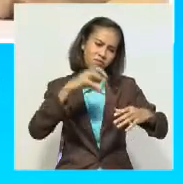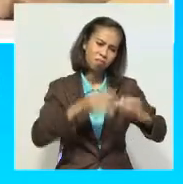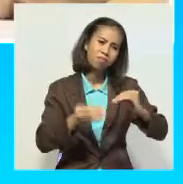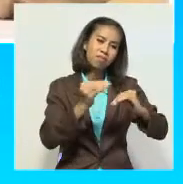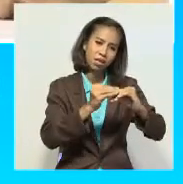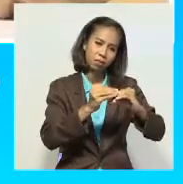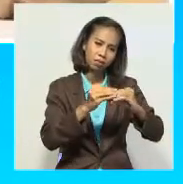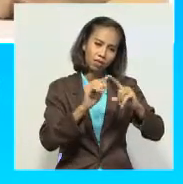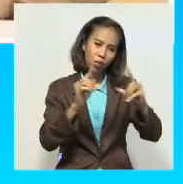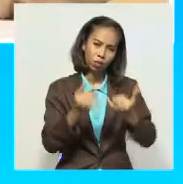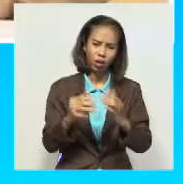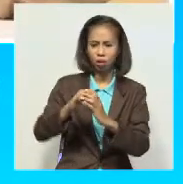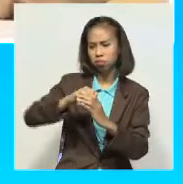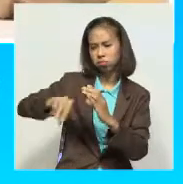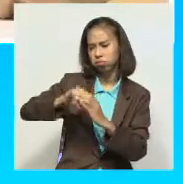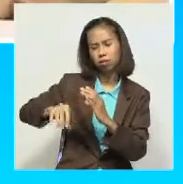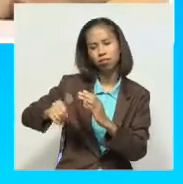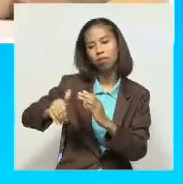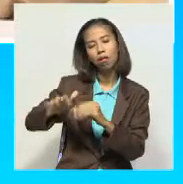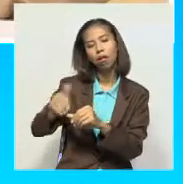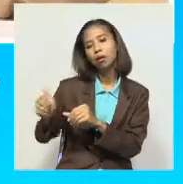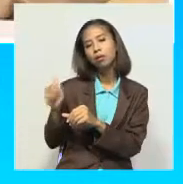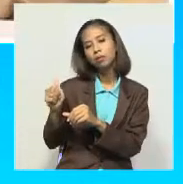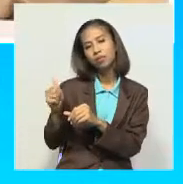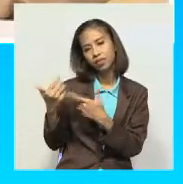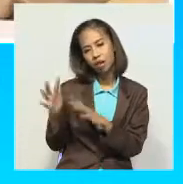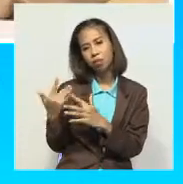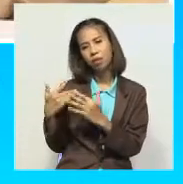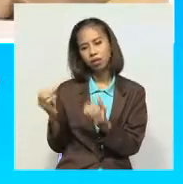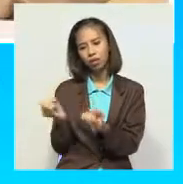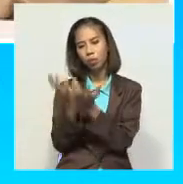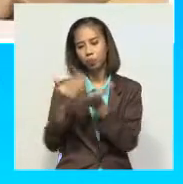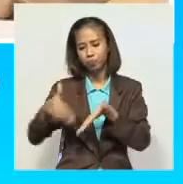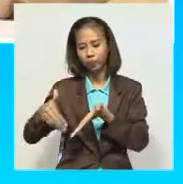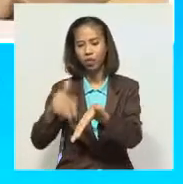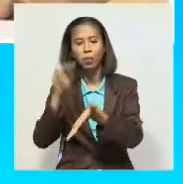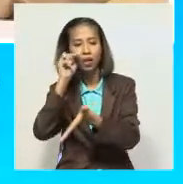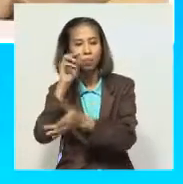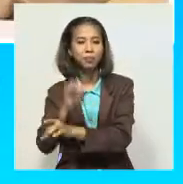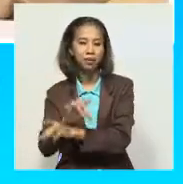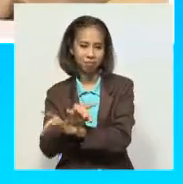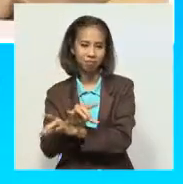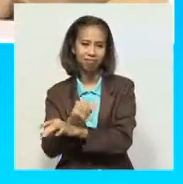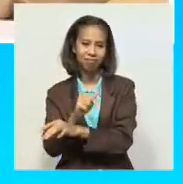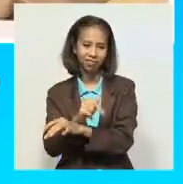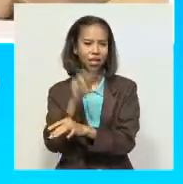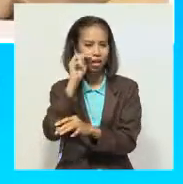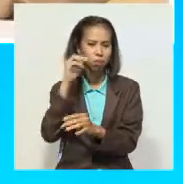จะอยู่ตัวแล้วอัดไม่ได้มากไปกว่านี้แล้วมันก็จะเหลือน้ำที่ล้นมาในแม่น้ำเพชรบุรีช่วงที่จะลงมาอำเภอเมืองเนี่ยค่อนข้